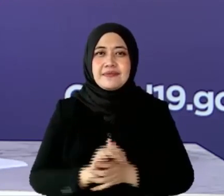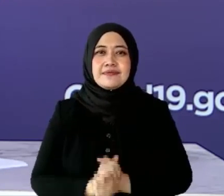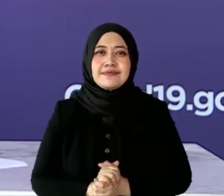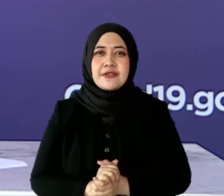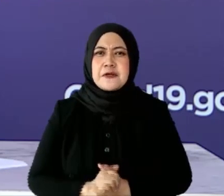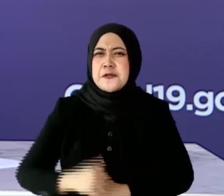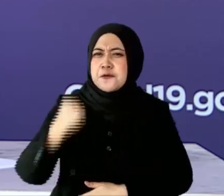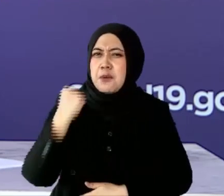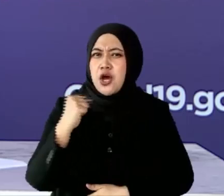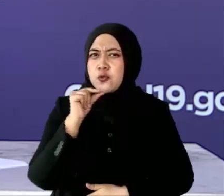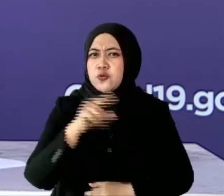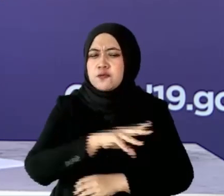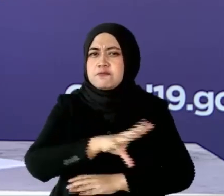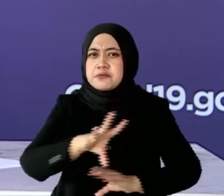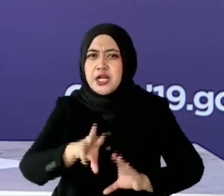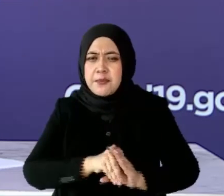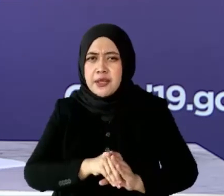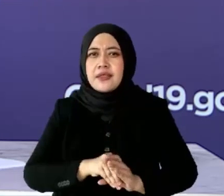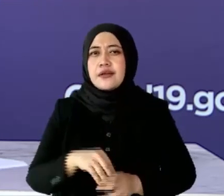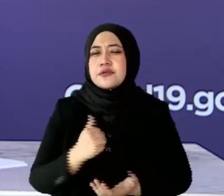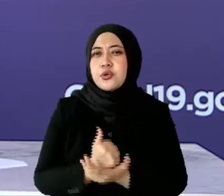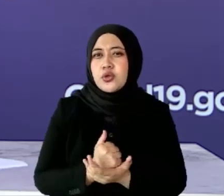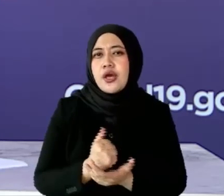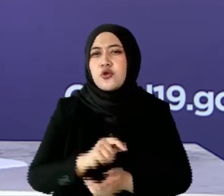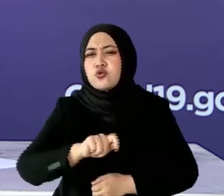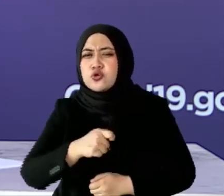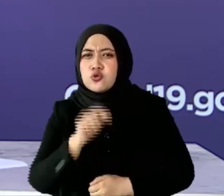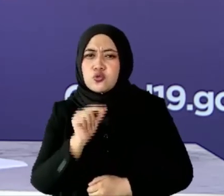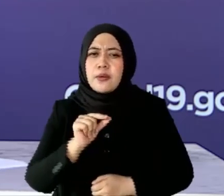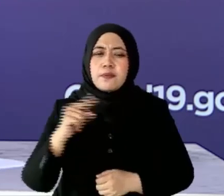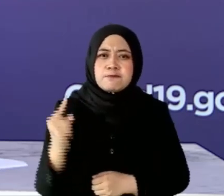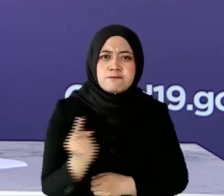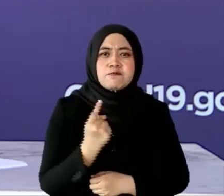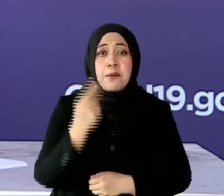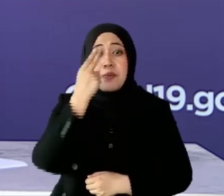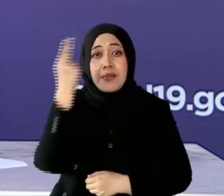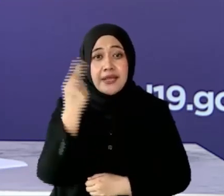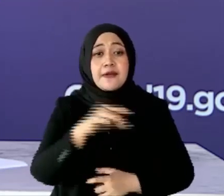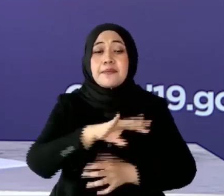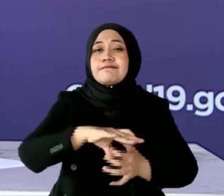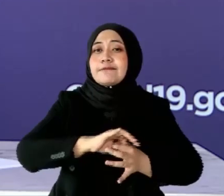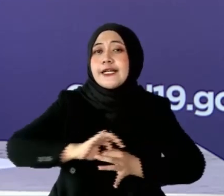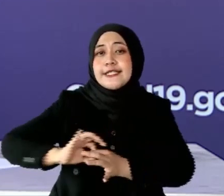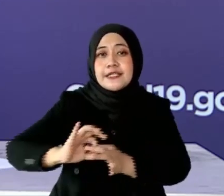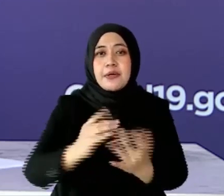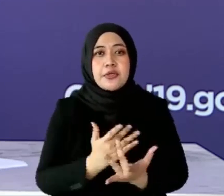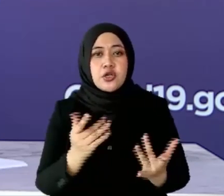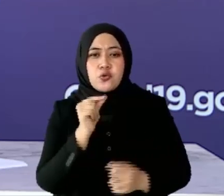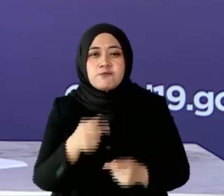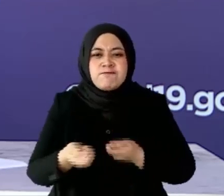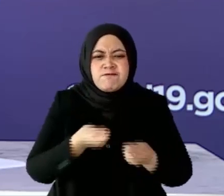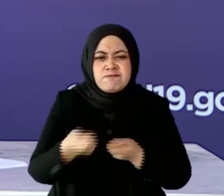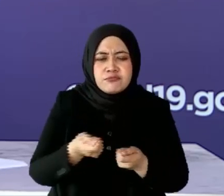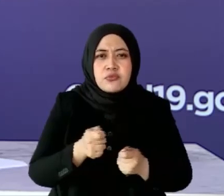persatuan ini merupakan kunci utama kolaborasi pemerintah dan masyarakat dalam upaya penanganan COVID-19